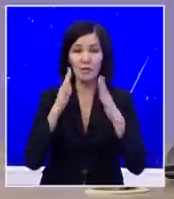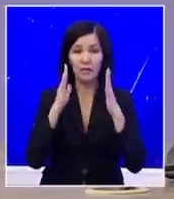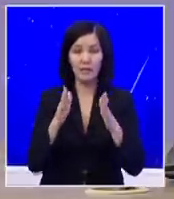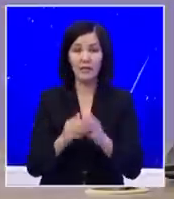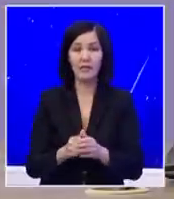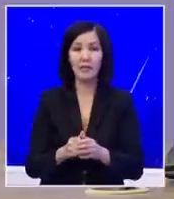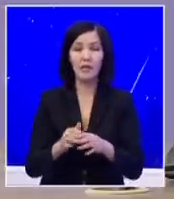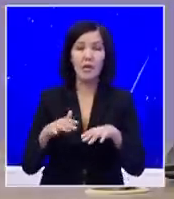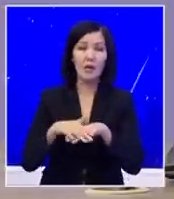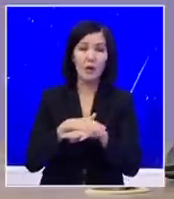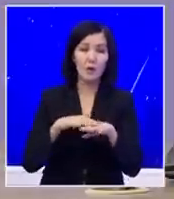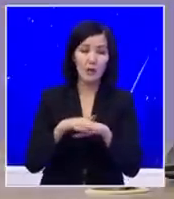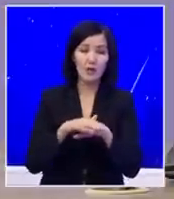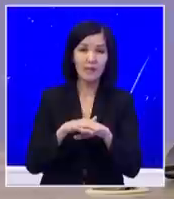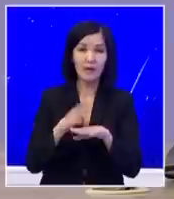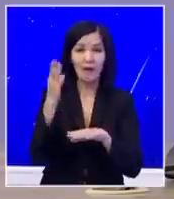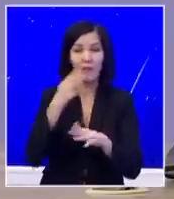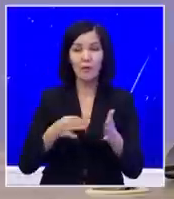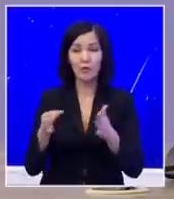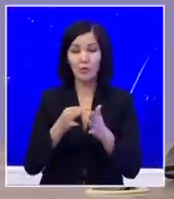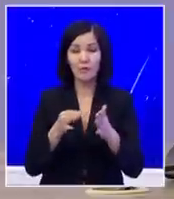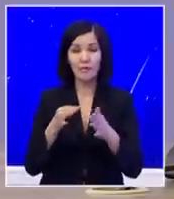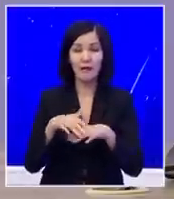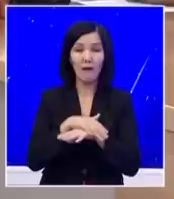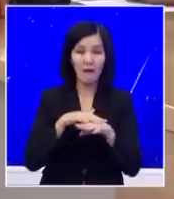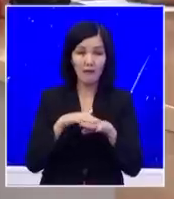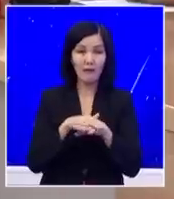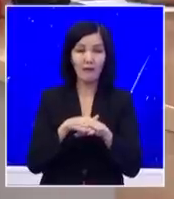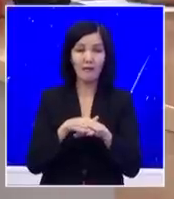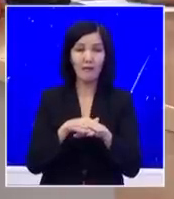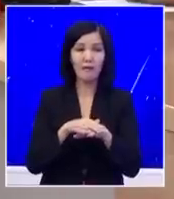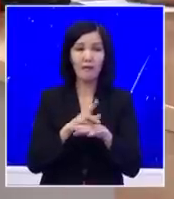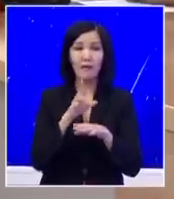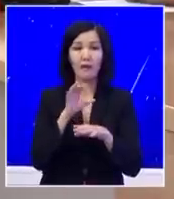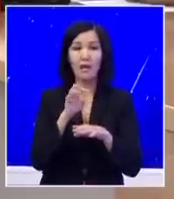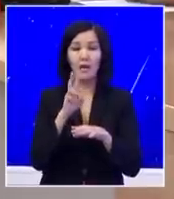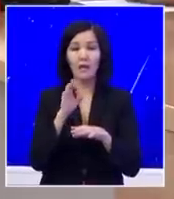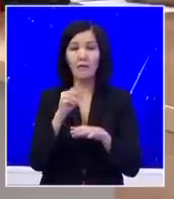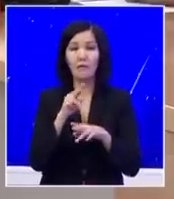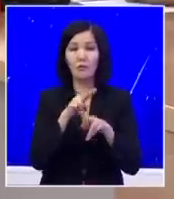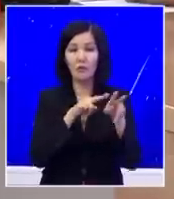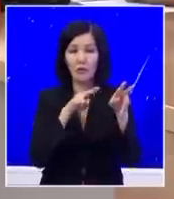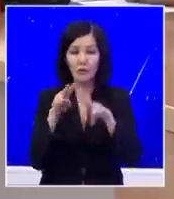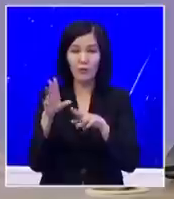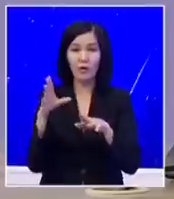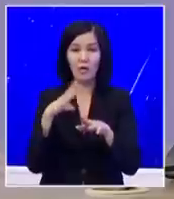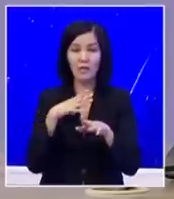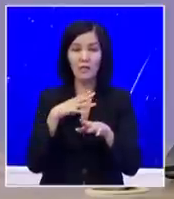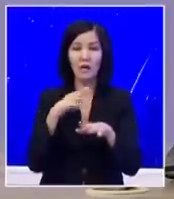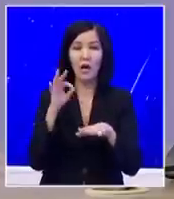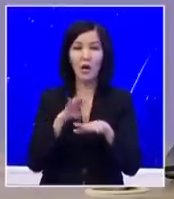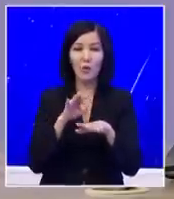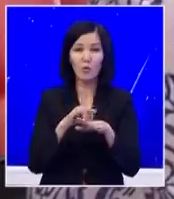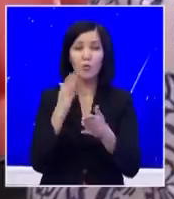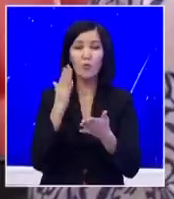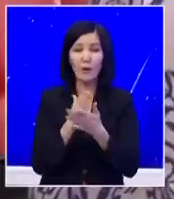Құрметті жерлестер, Алматы облысының тұрғындары, коронавирусты біз контрольге алдық. Но коронавирус